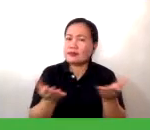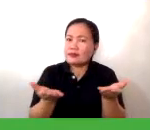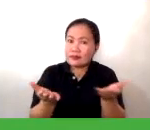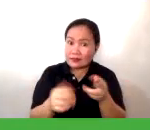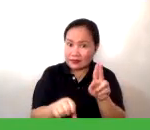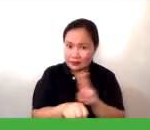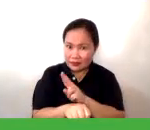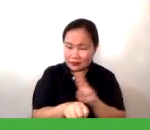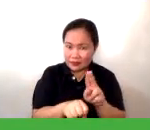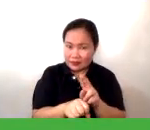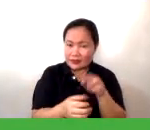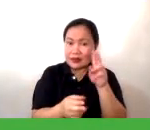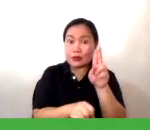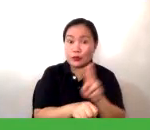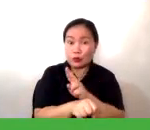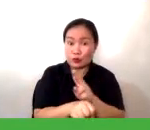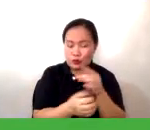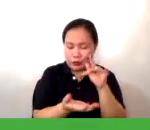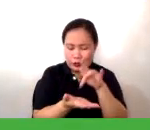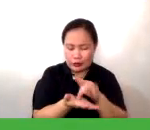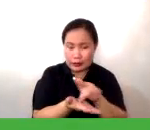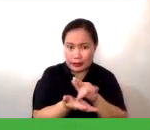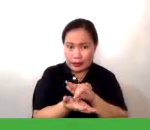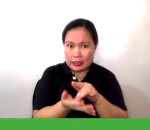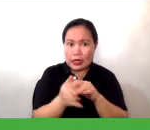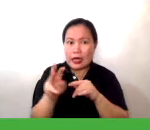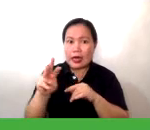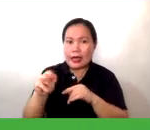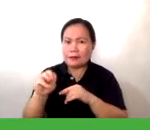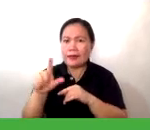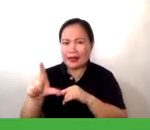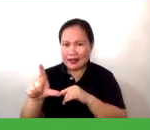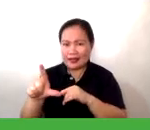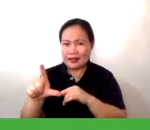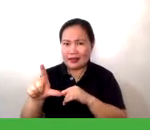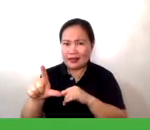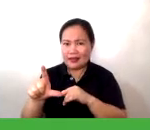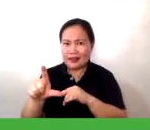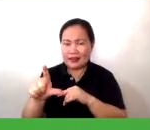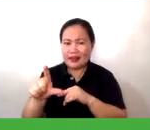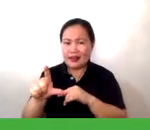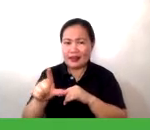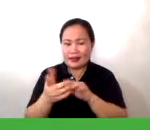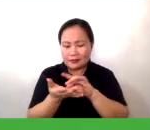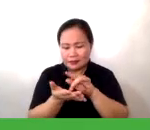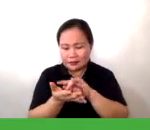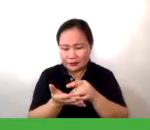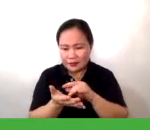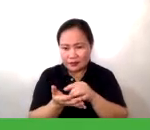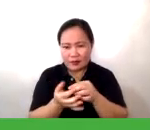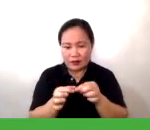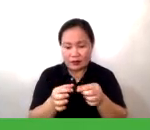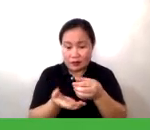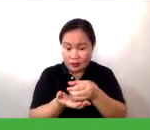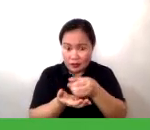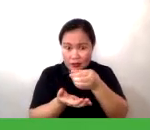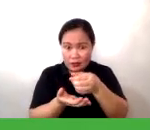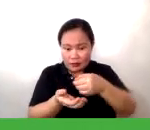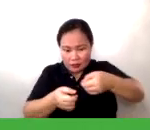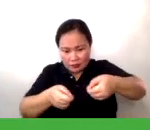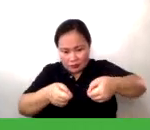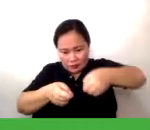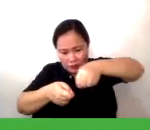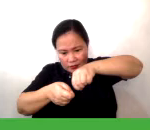ba natin to ginagamit? Halimbawa, sa gamot, ml, di ba? ml lang tayo doon. So, yung gamot na mga liquid